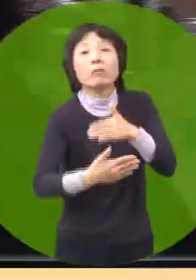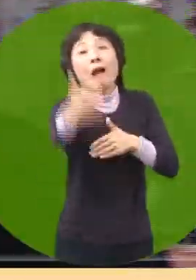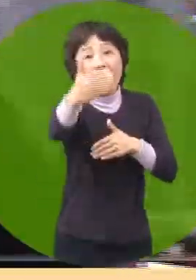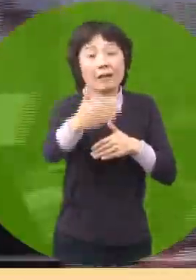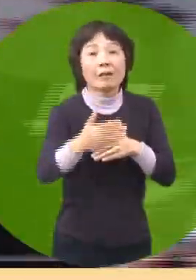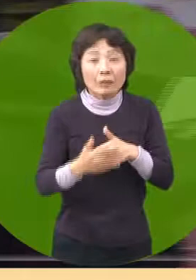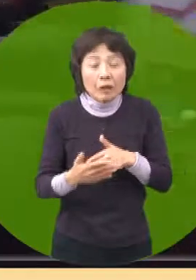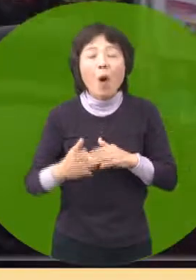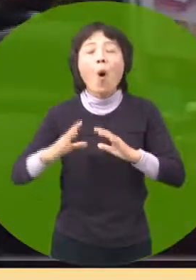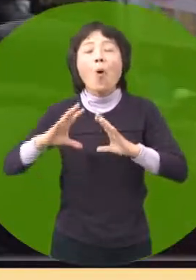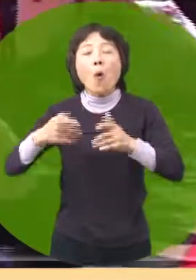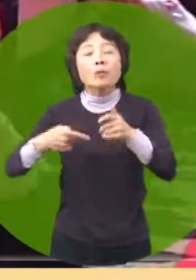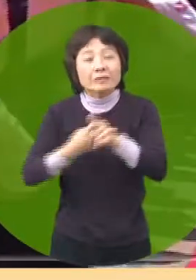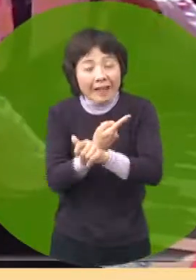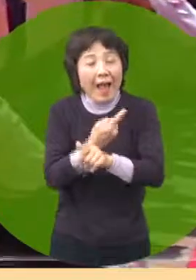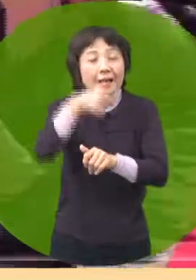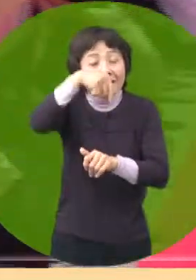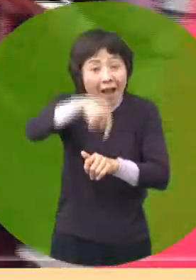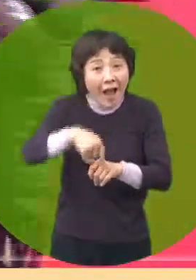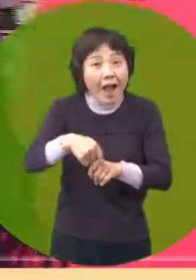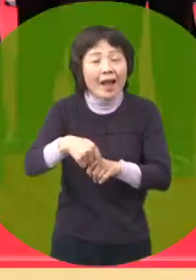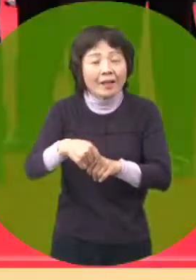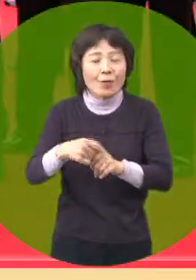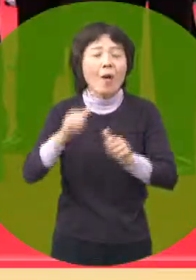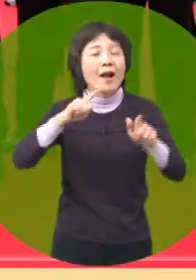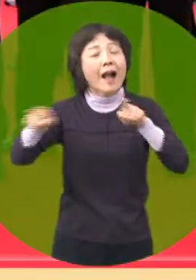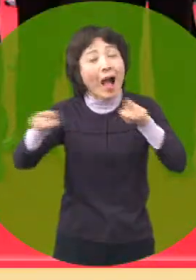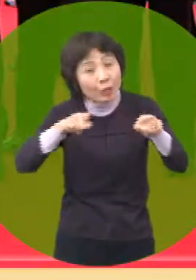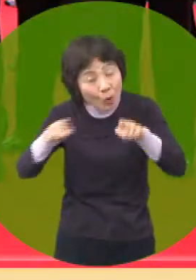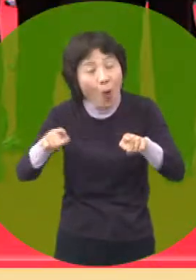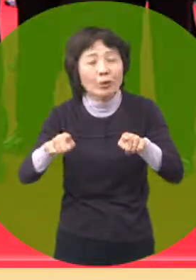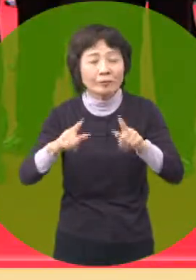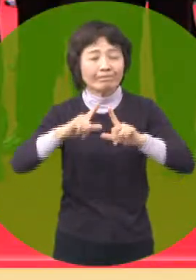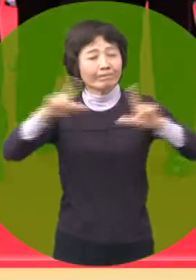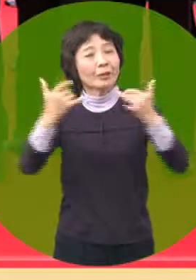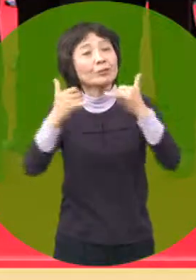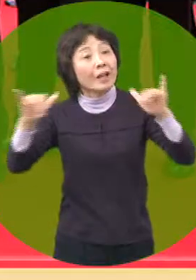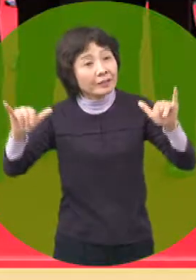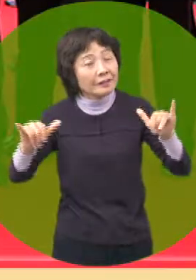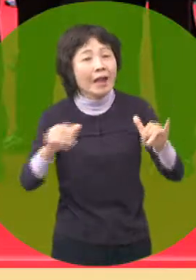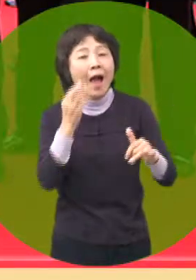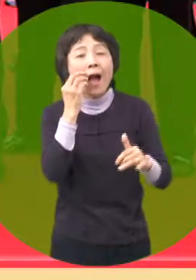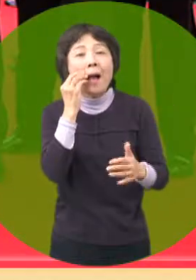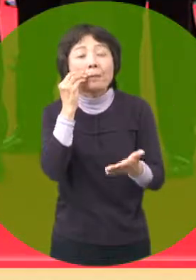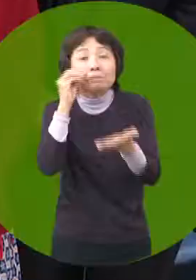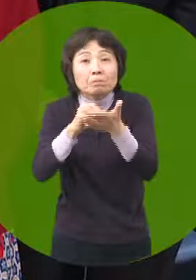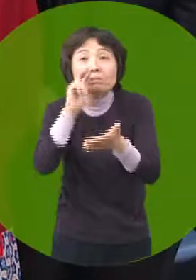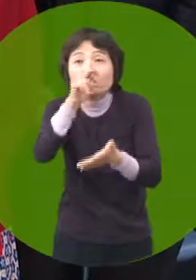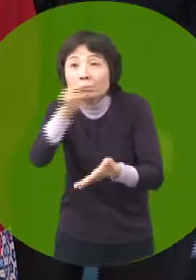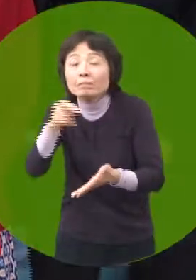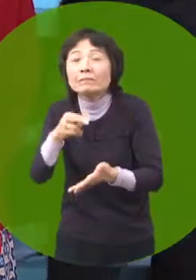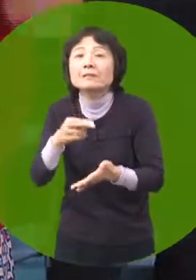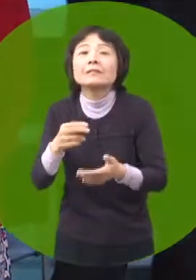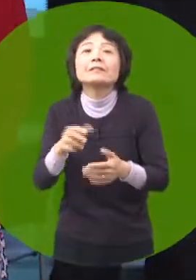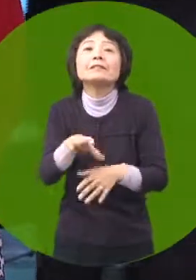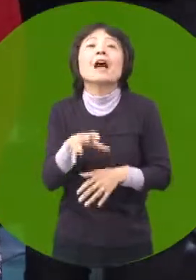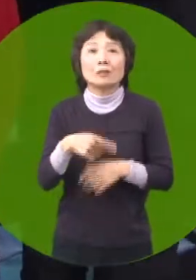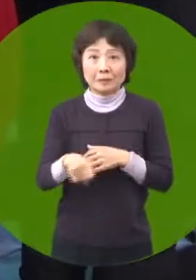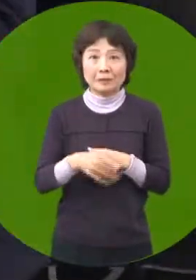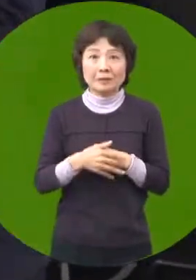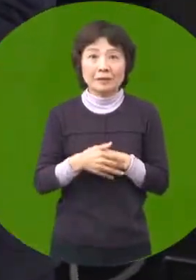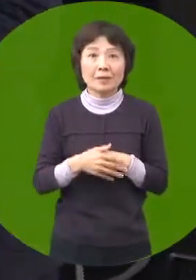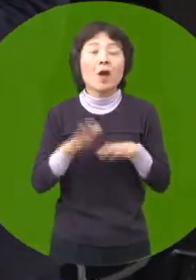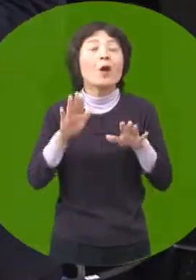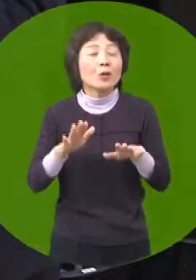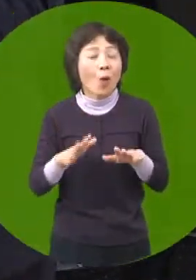われ、国内外の人気俳優や芸人、映画監督など多くの著名人を間近で見られるチャンスなんです。 そうなんですよ。今日玉子さんがお